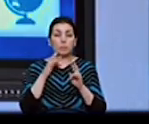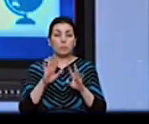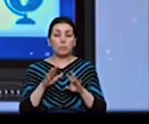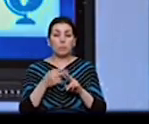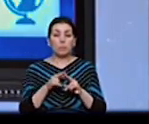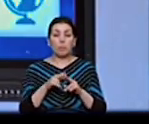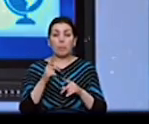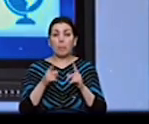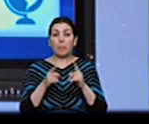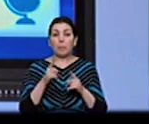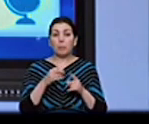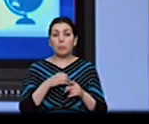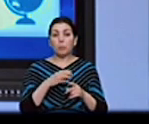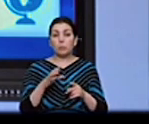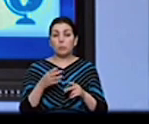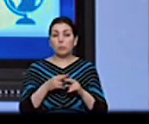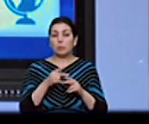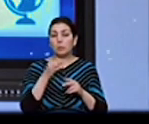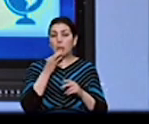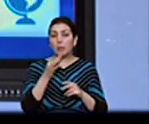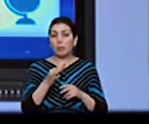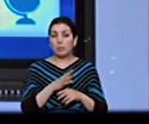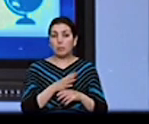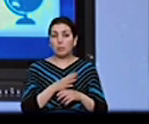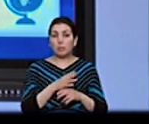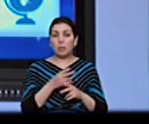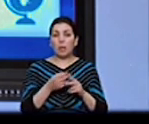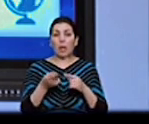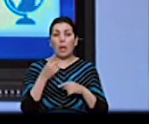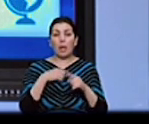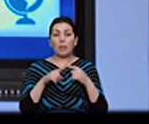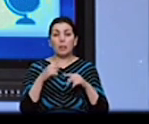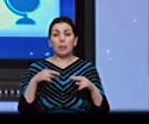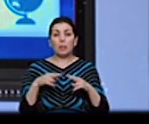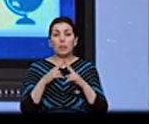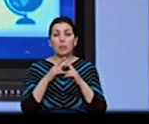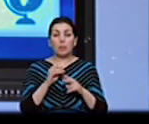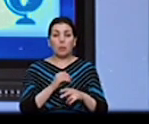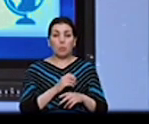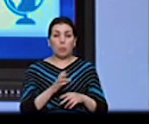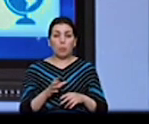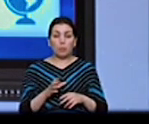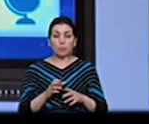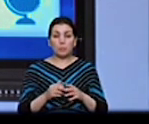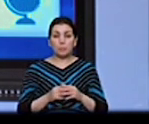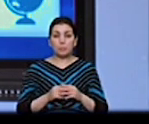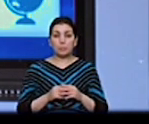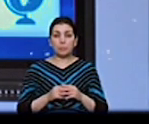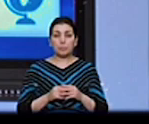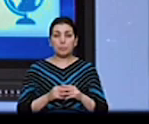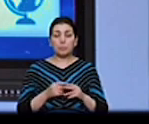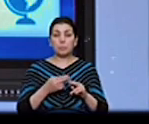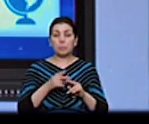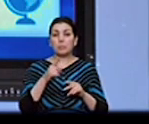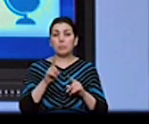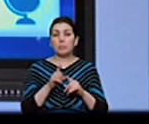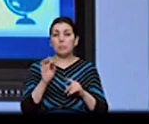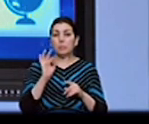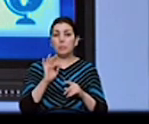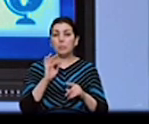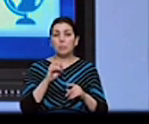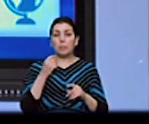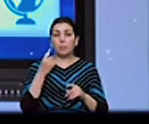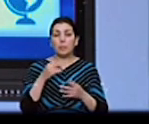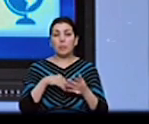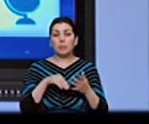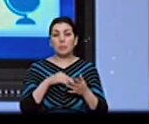Keyingi tur tabiiy boyligimiz, bular aytib o'tganimizdek, qayta tiklanadigan boyliklardir. Demak, ular haqida yana bir